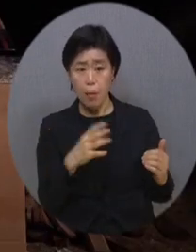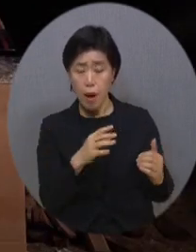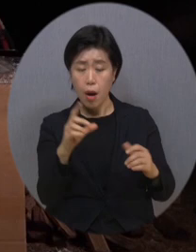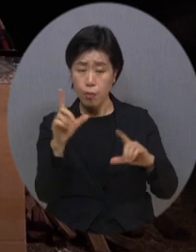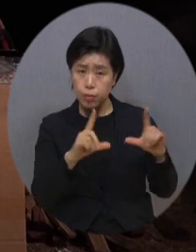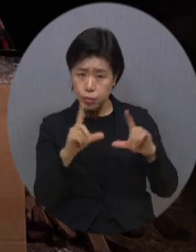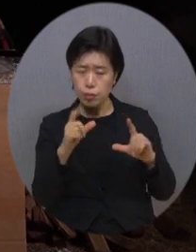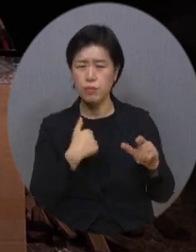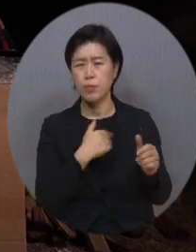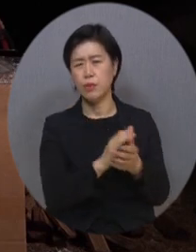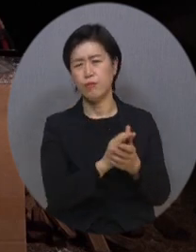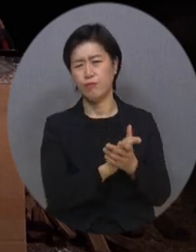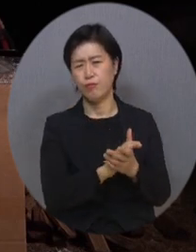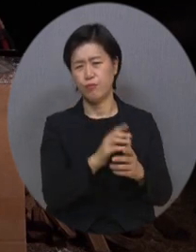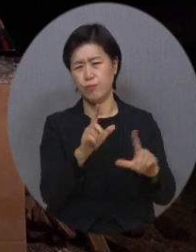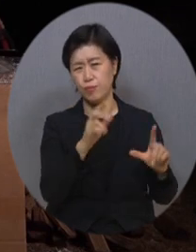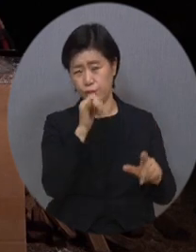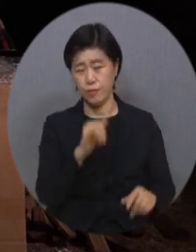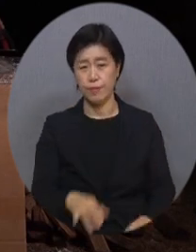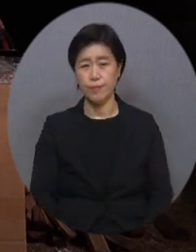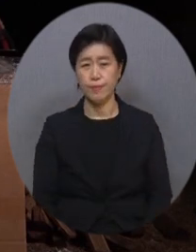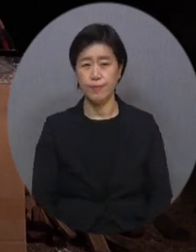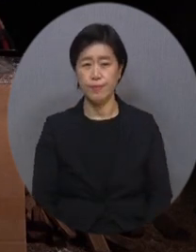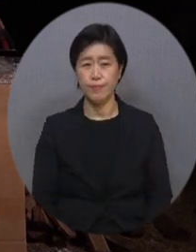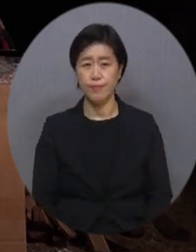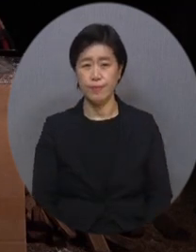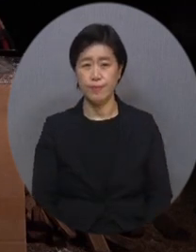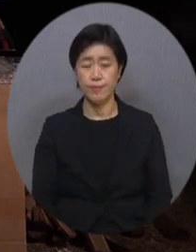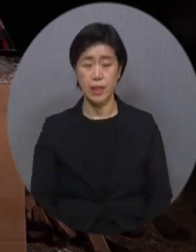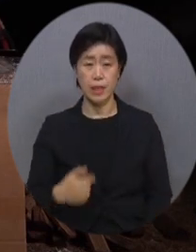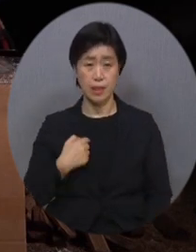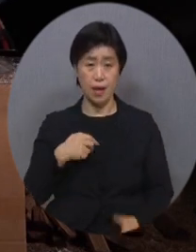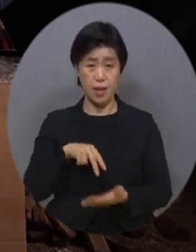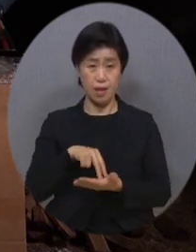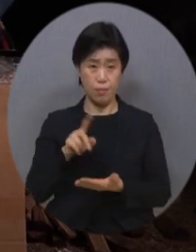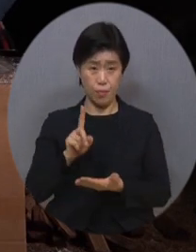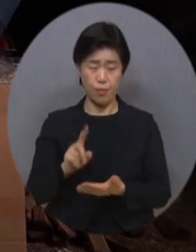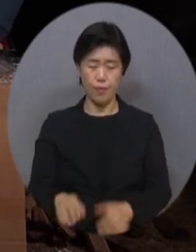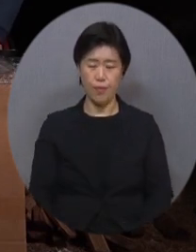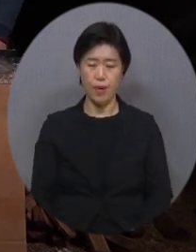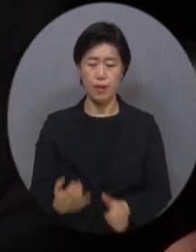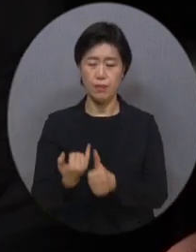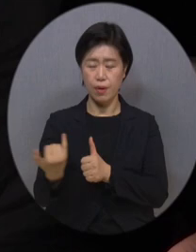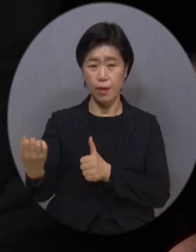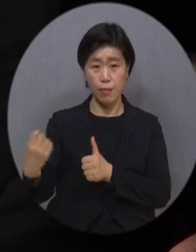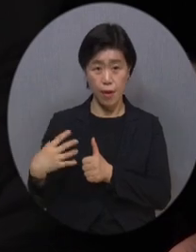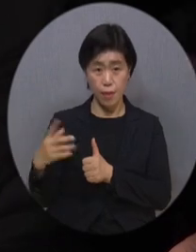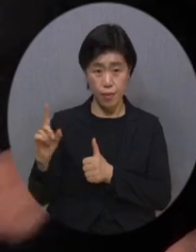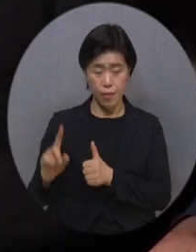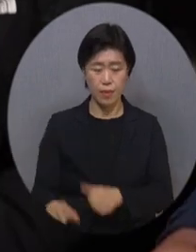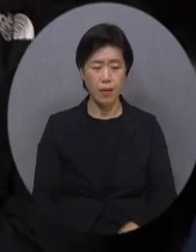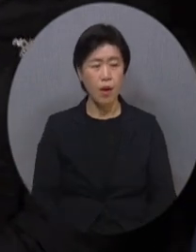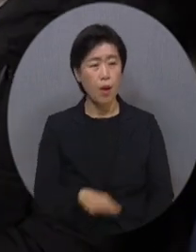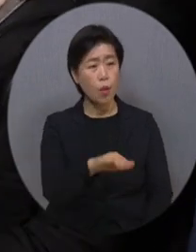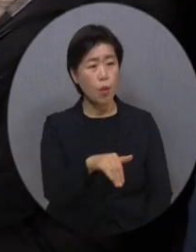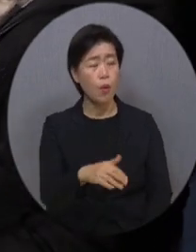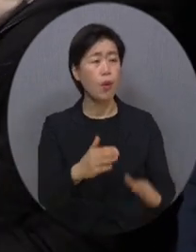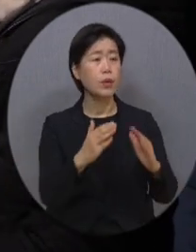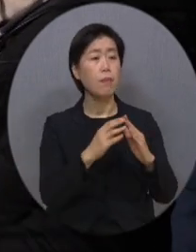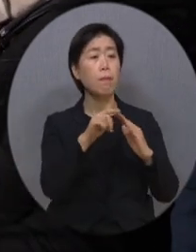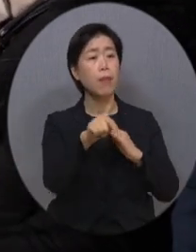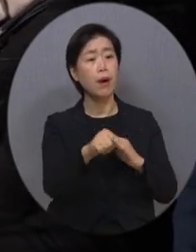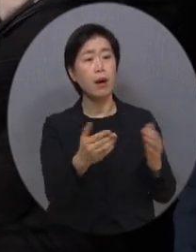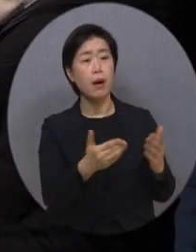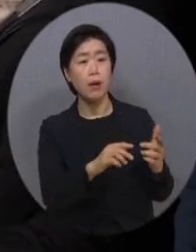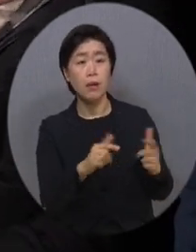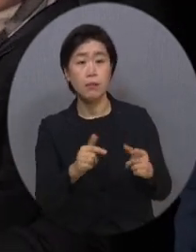거야. 아내가 밖에 있는 왜 얘기를 안 하냐, 집에 들어와서. 형은 잘 이렇게 집에 와서 이렇게 힘든